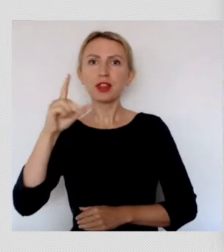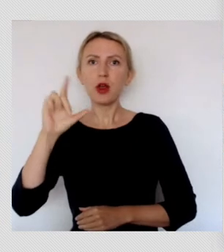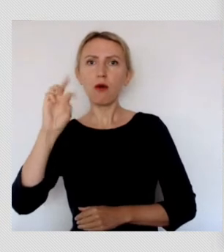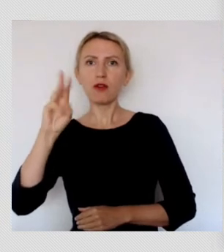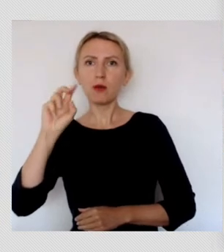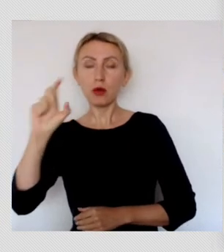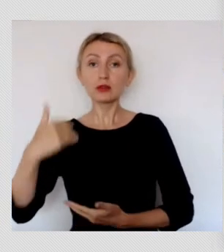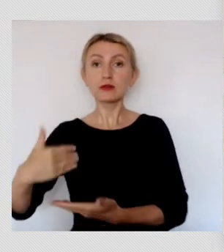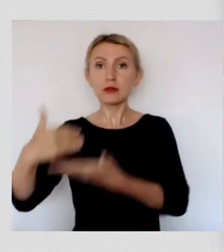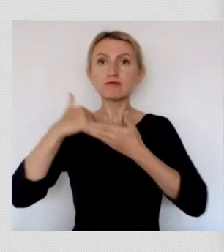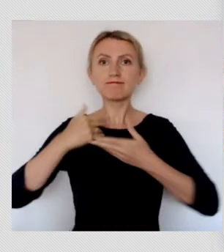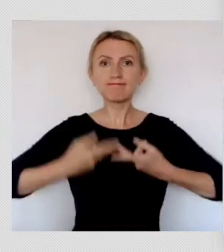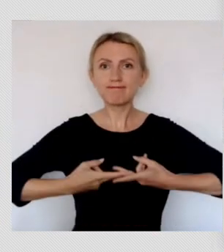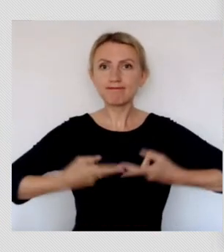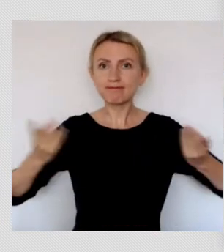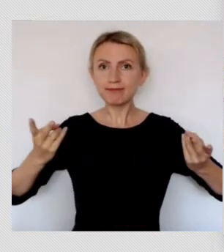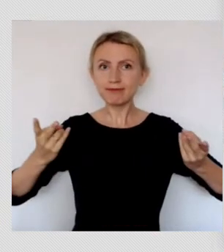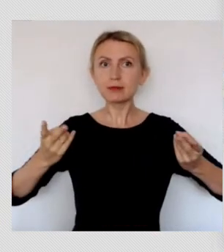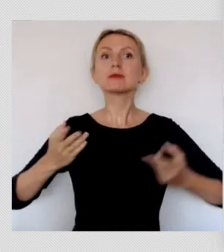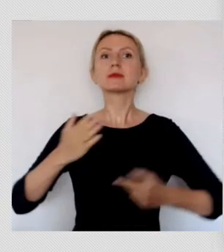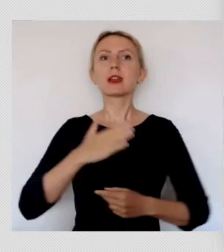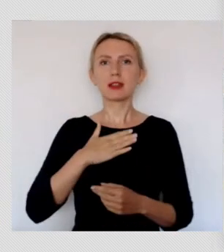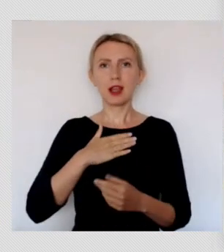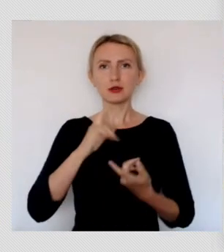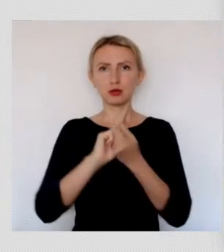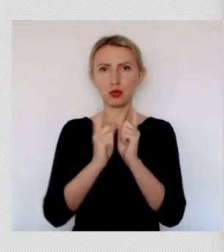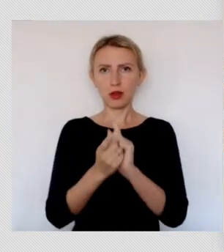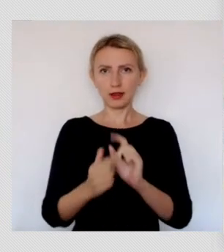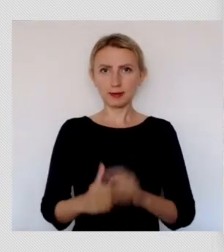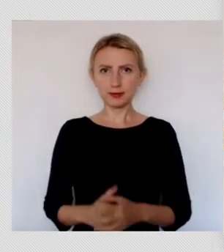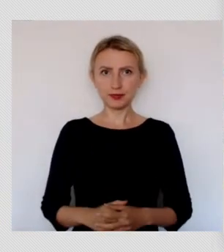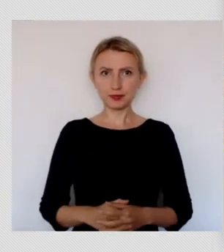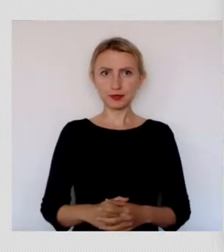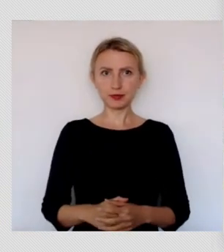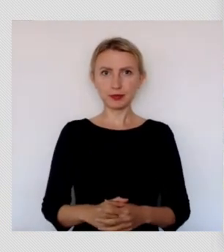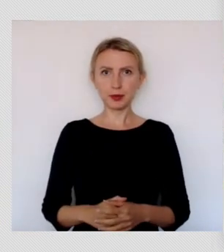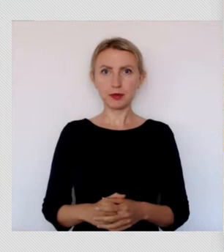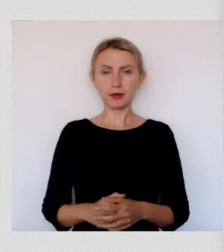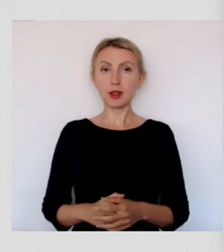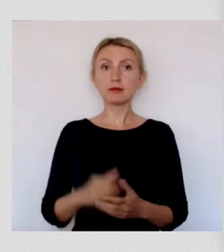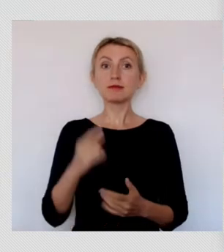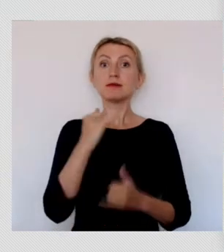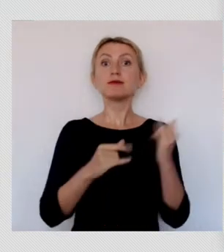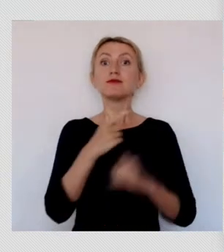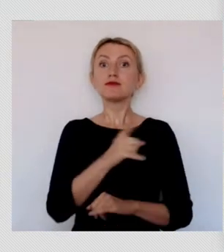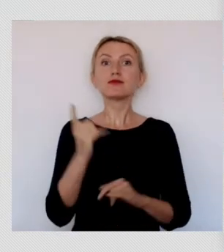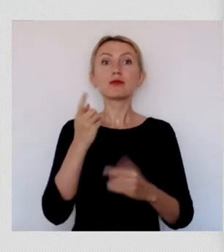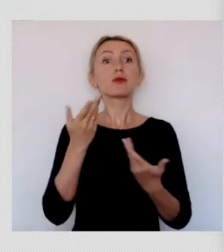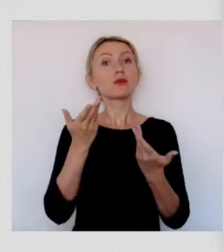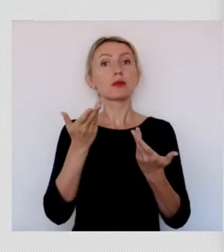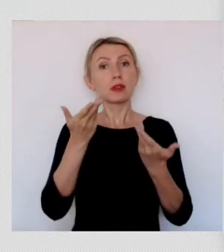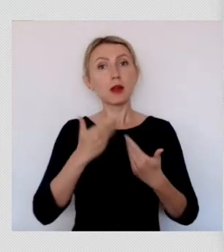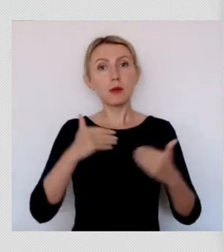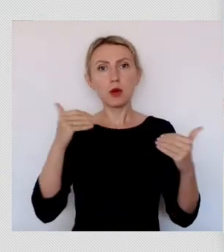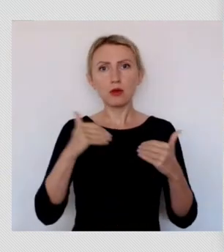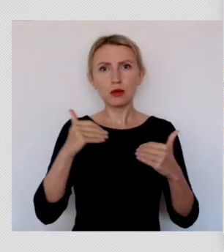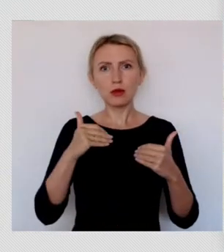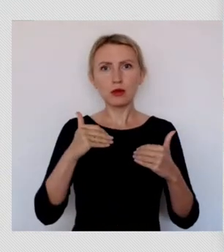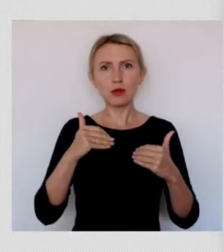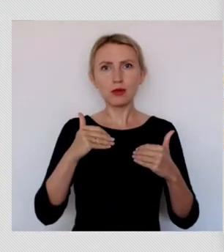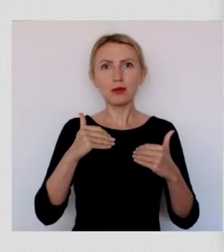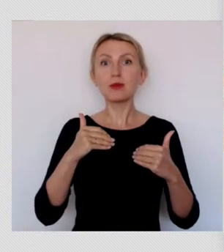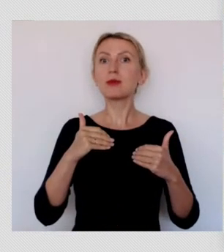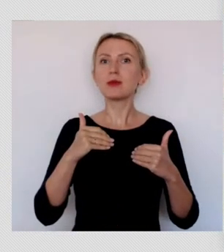wspomaganie i transmitowanie naszego spotkania. Jeśli Państwo pozwolicie, to przyjmiemy